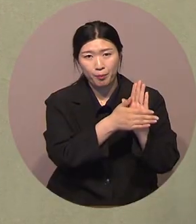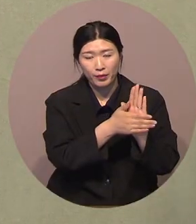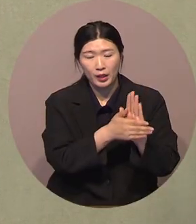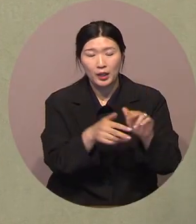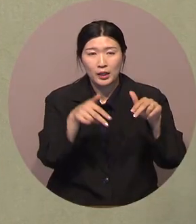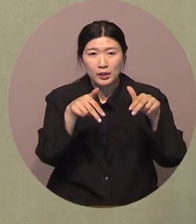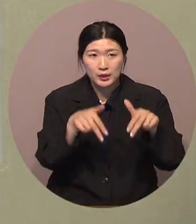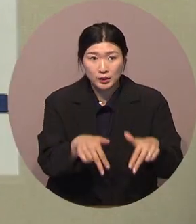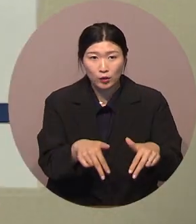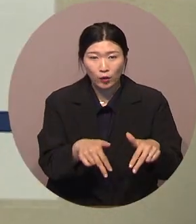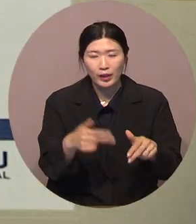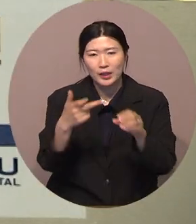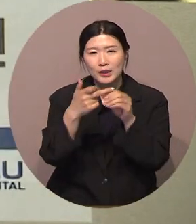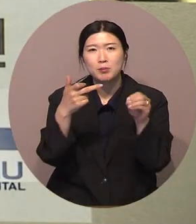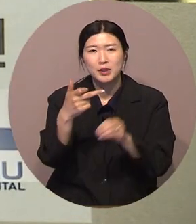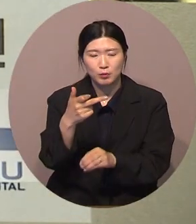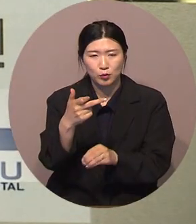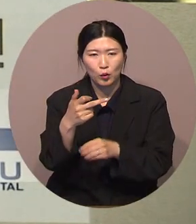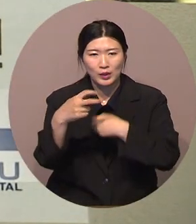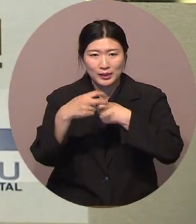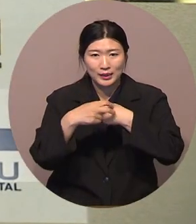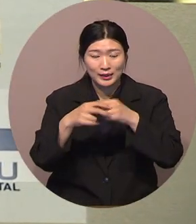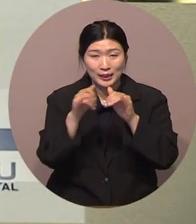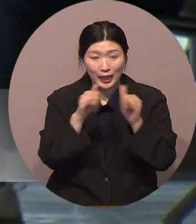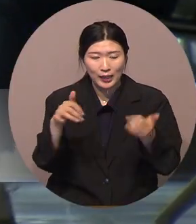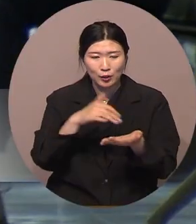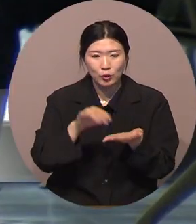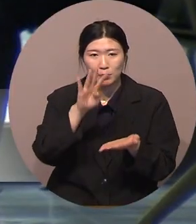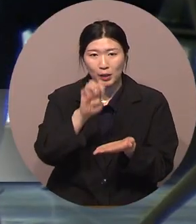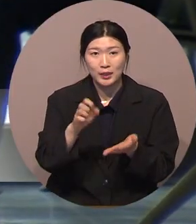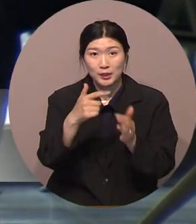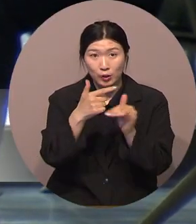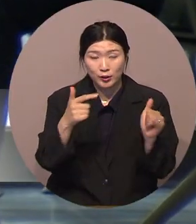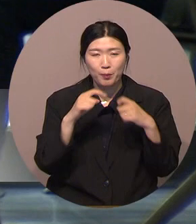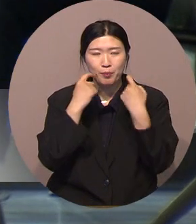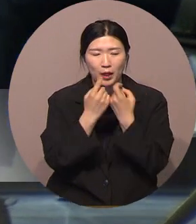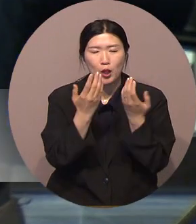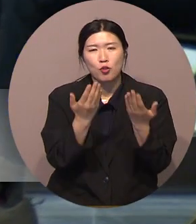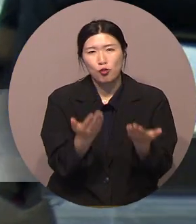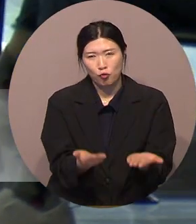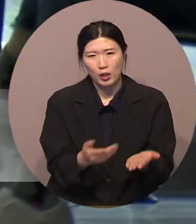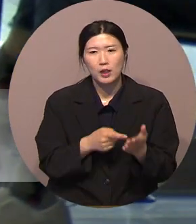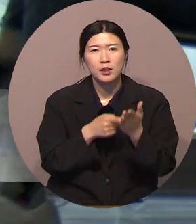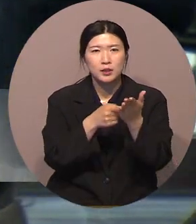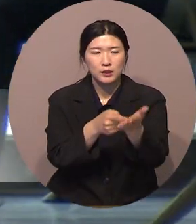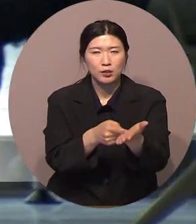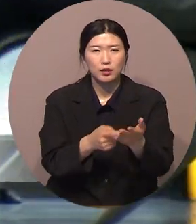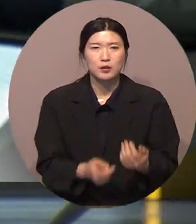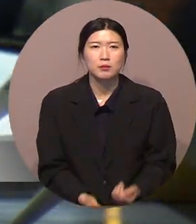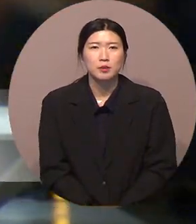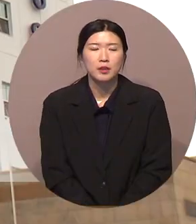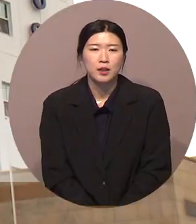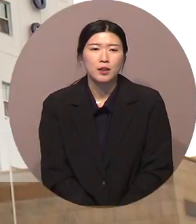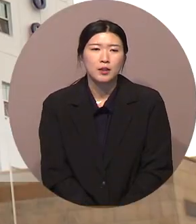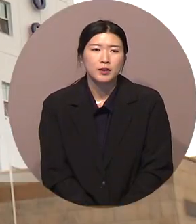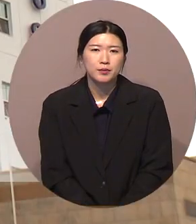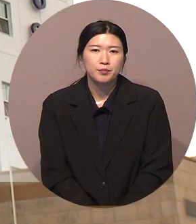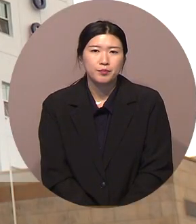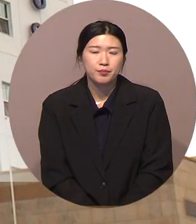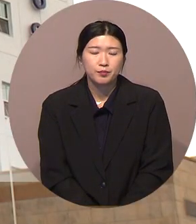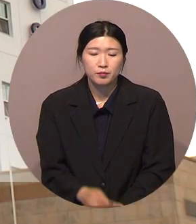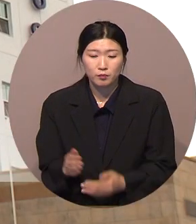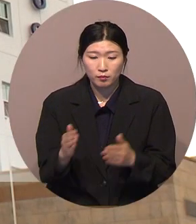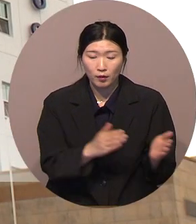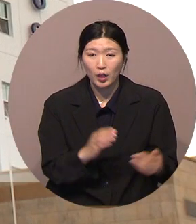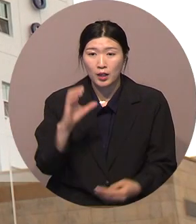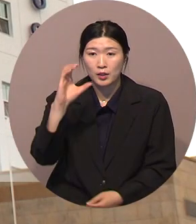3명 가운데 17% 넘는 46명이 개인 휴가 등으로 휴진에 동참하는 것으로 알려졌습니다 대전에 또 다른